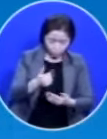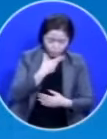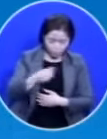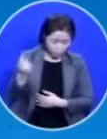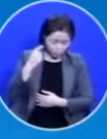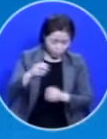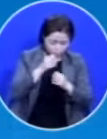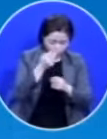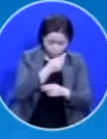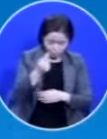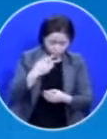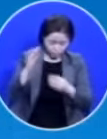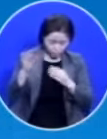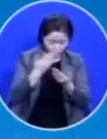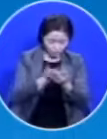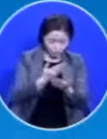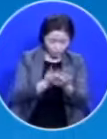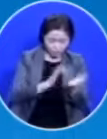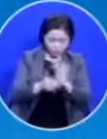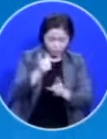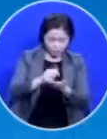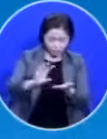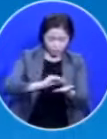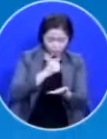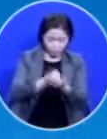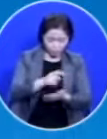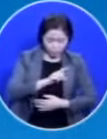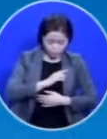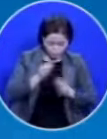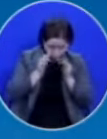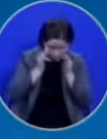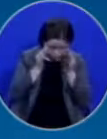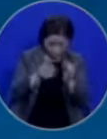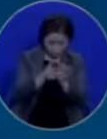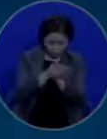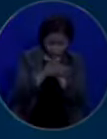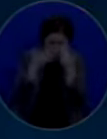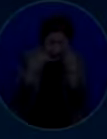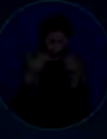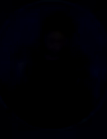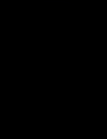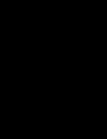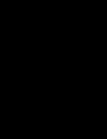해 주옵소서 아멘 예수 그리스도 이름으로 간절히 기도하나이다 아멘